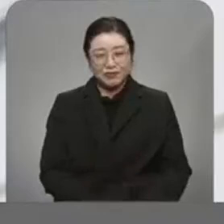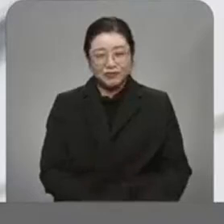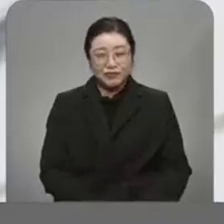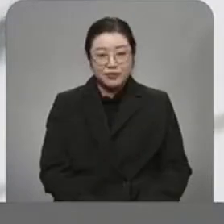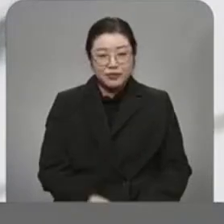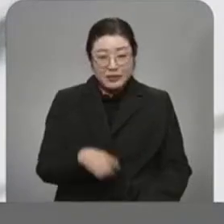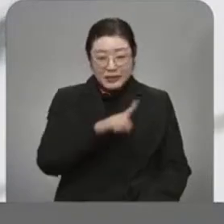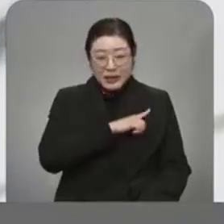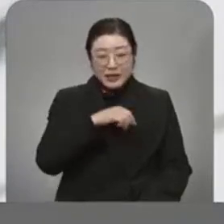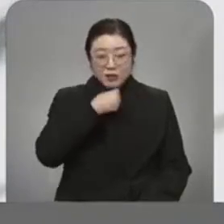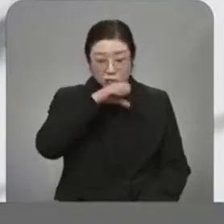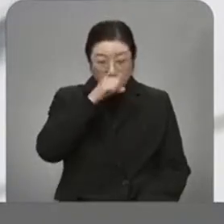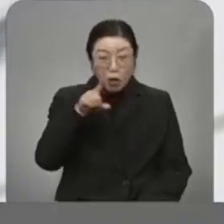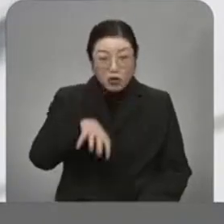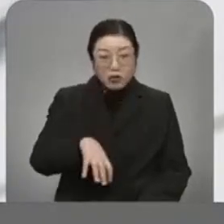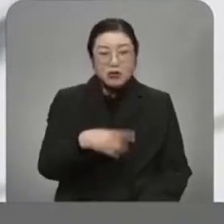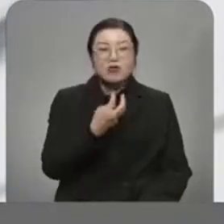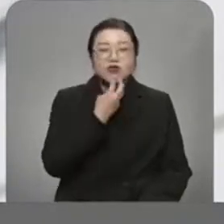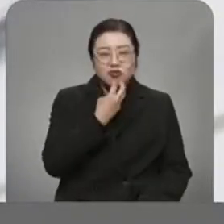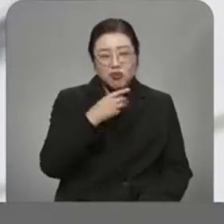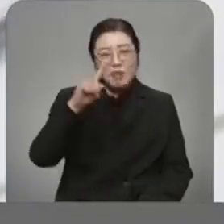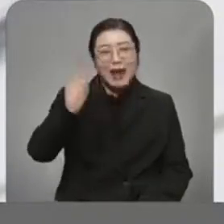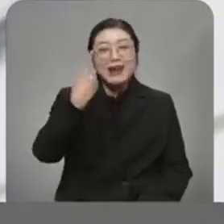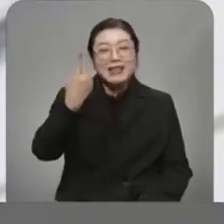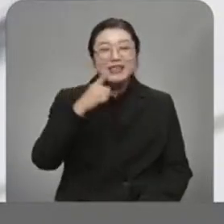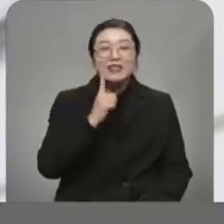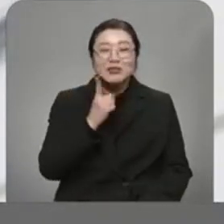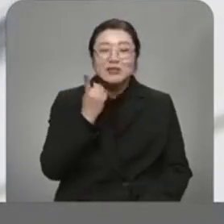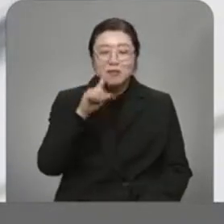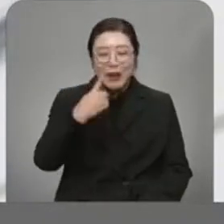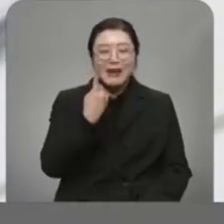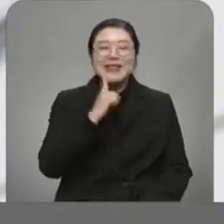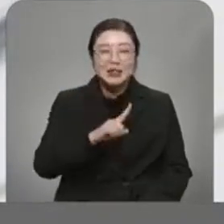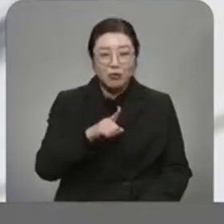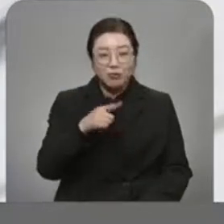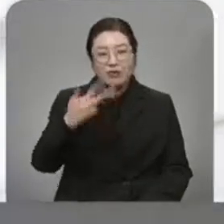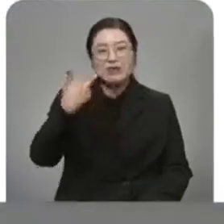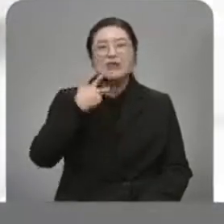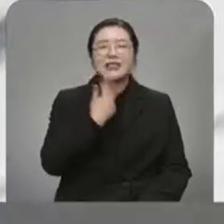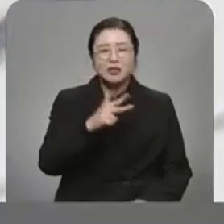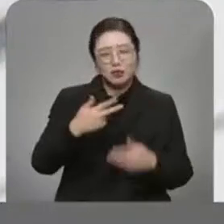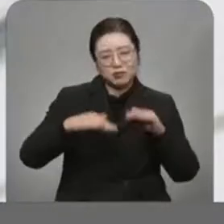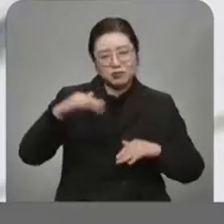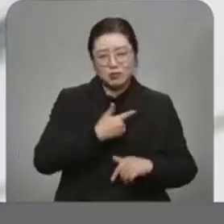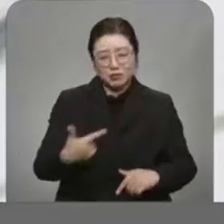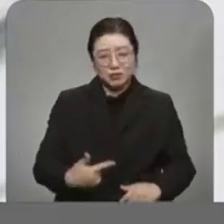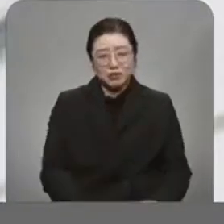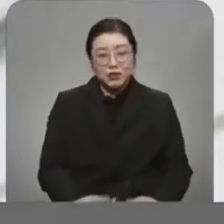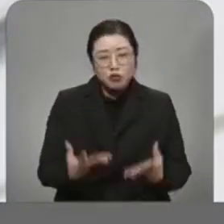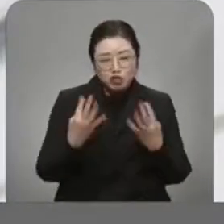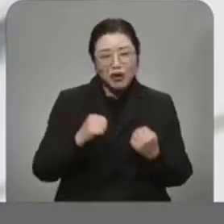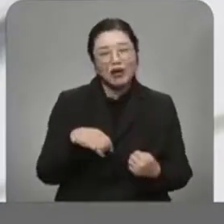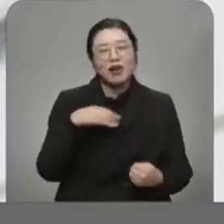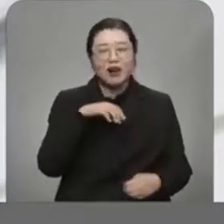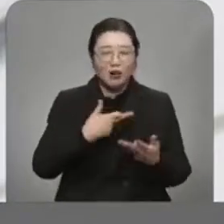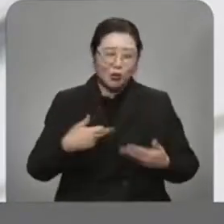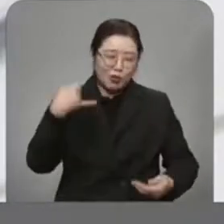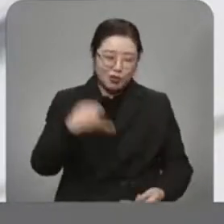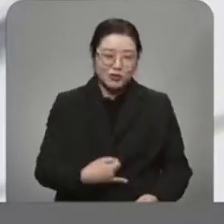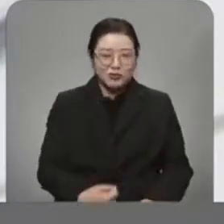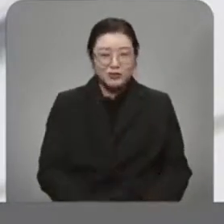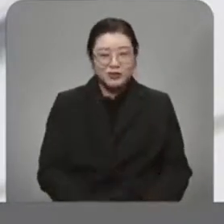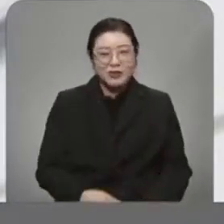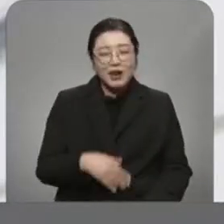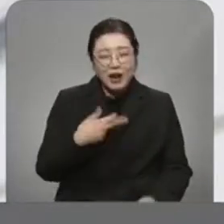최고점인 1.5점 기록한 서울과는 7점 이상 차이가났습니다 수학은 꼴지였어